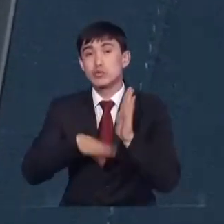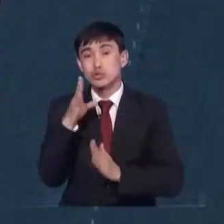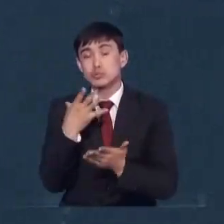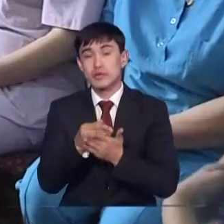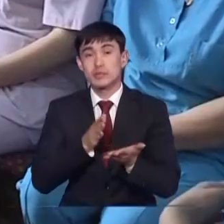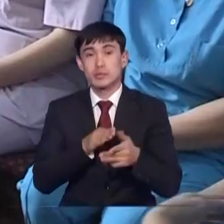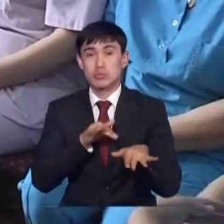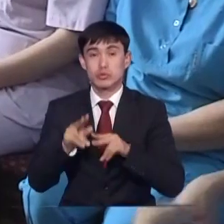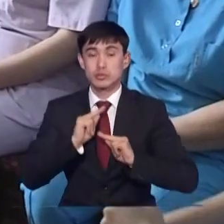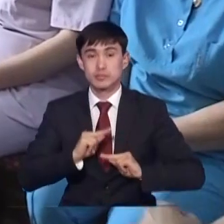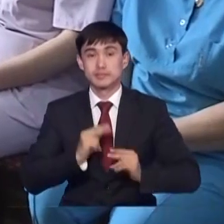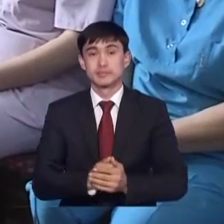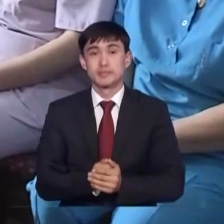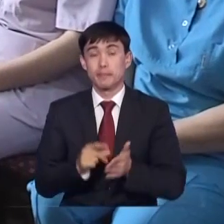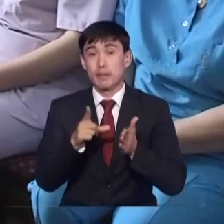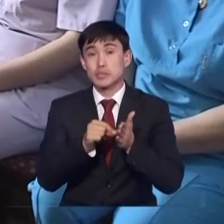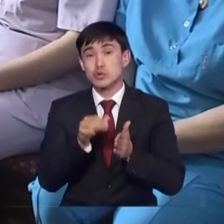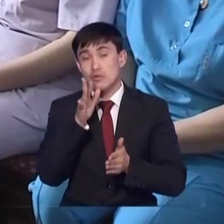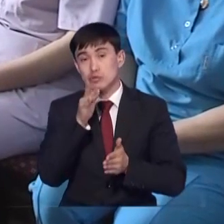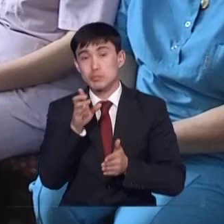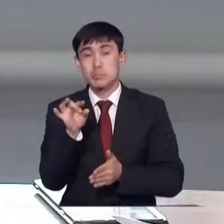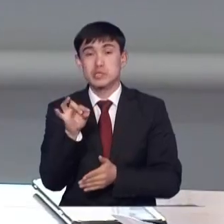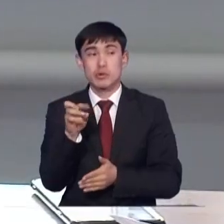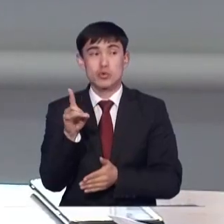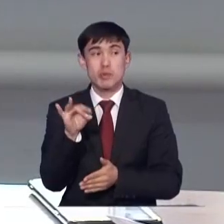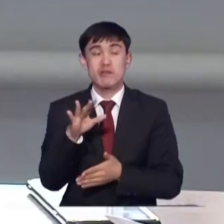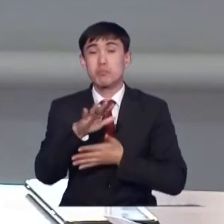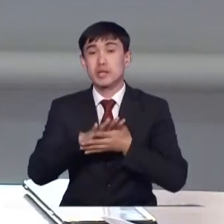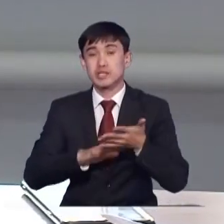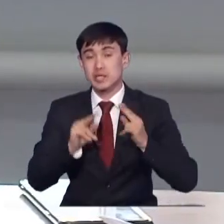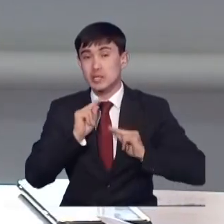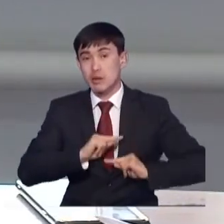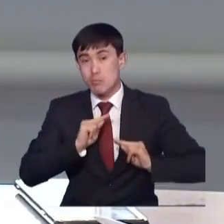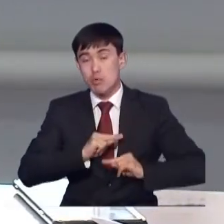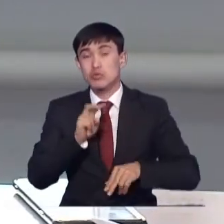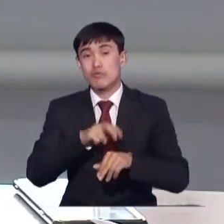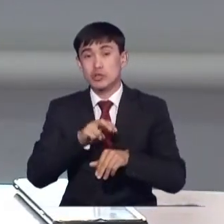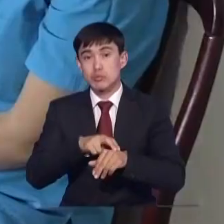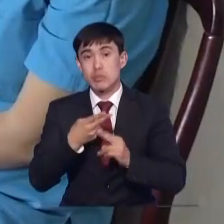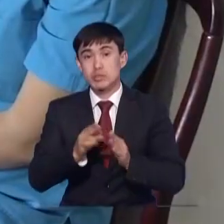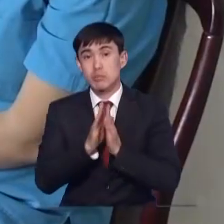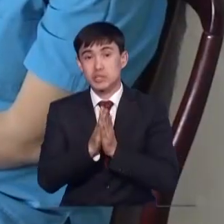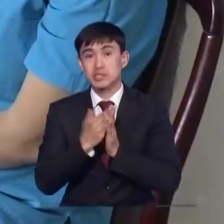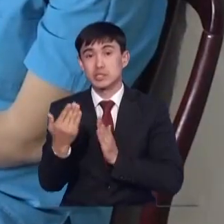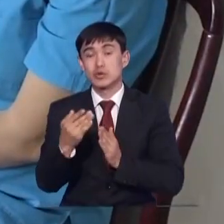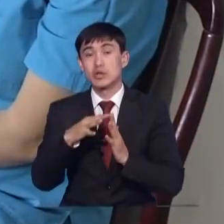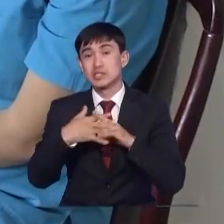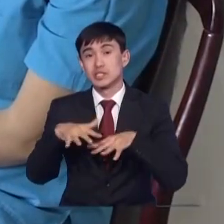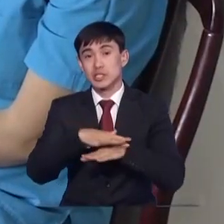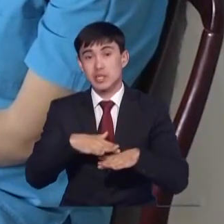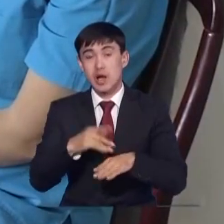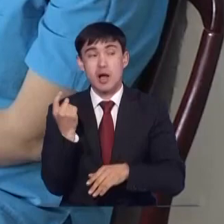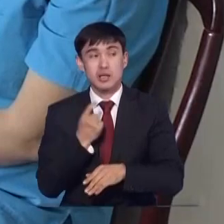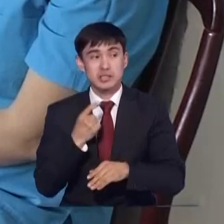сфере несмотря на пенсионный возраст жамал Кул бекова продолжает работать врачом об этом просили её односельчане